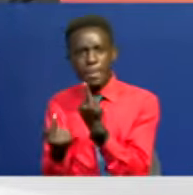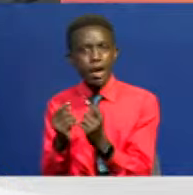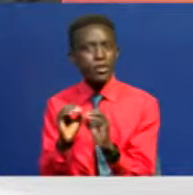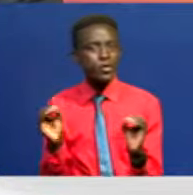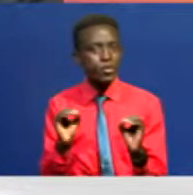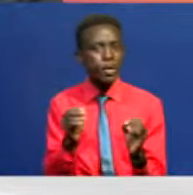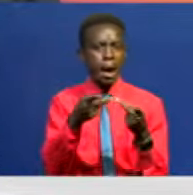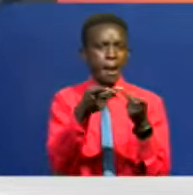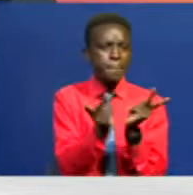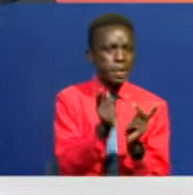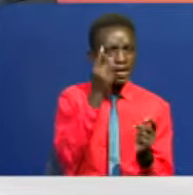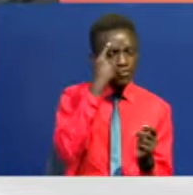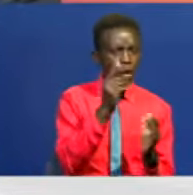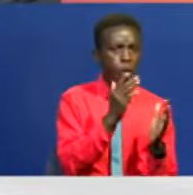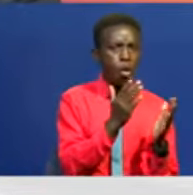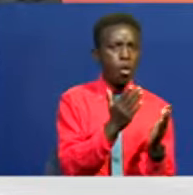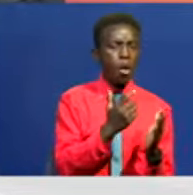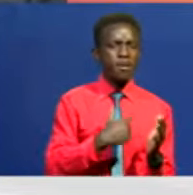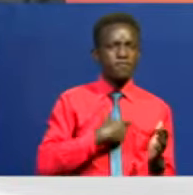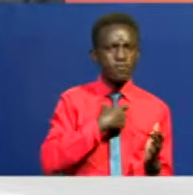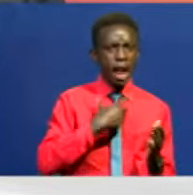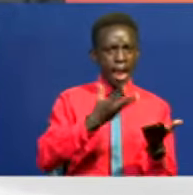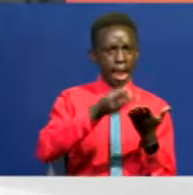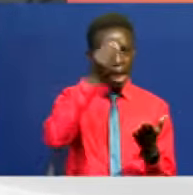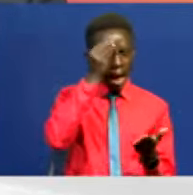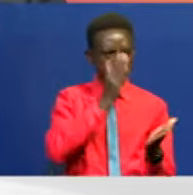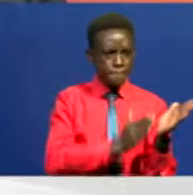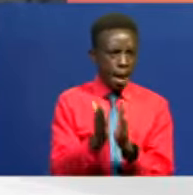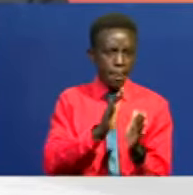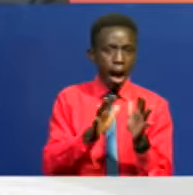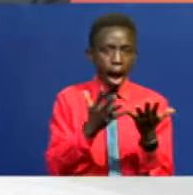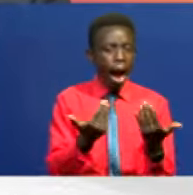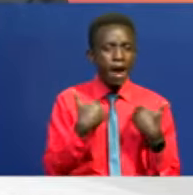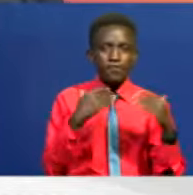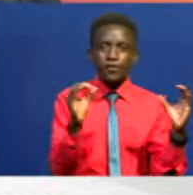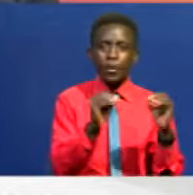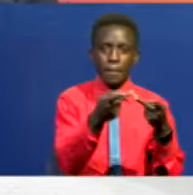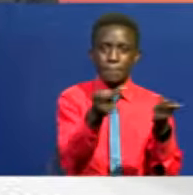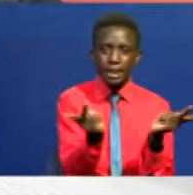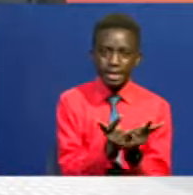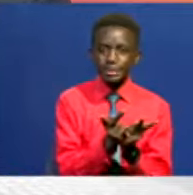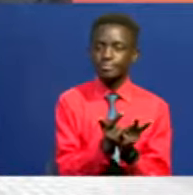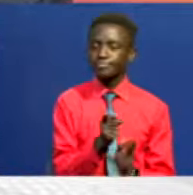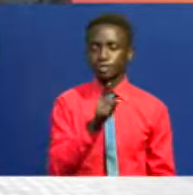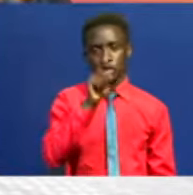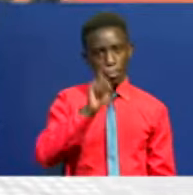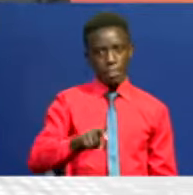wageni kama muigo tu. Mm-hmm. So lazima uwe na hicho. Na kama maybe ni